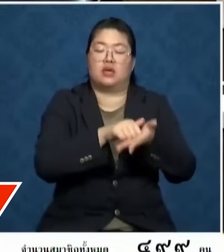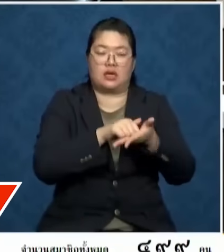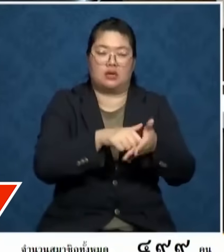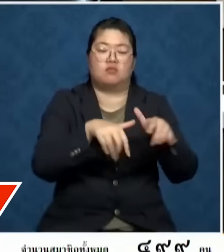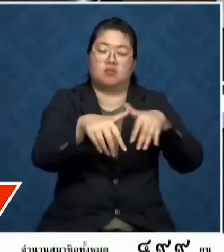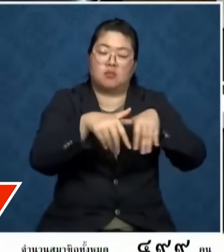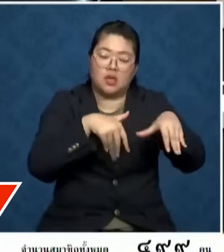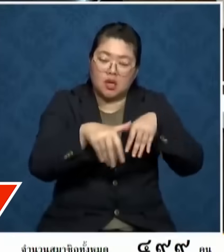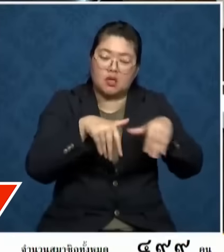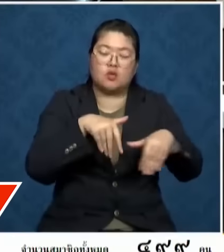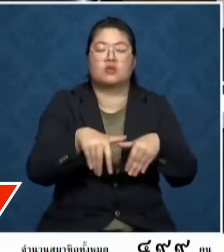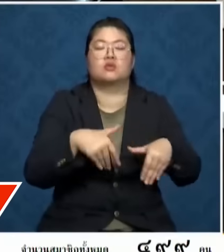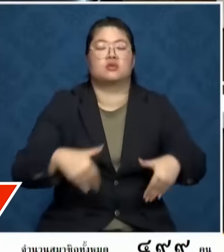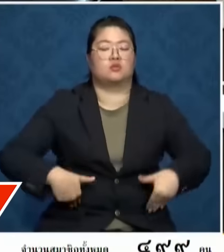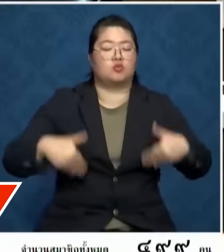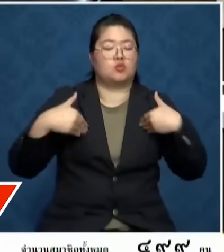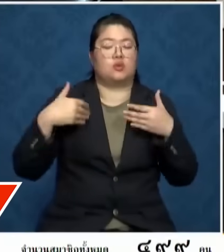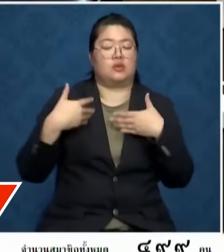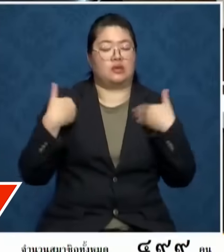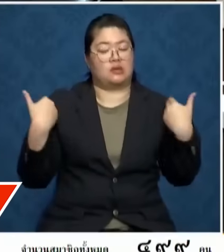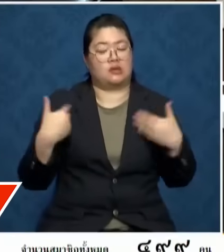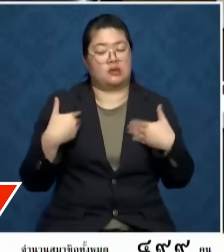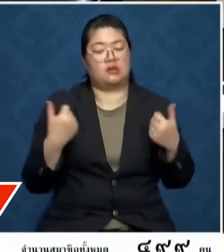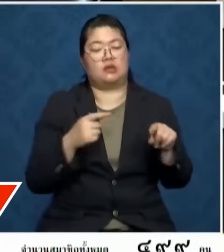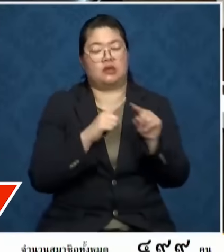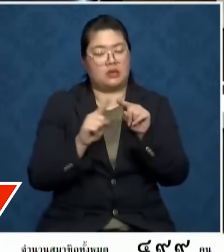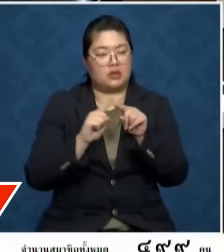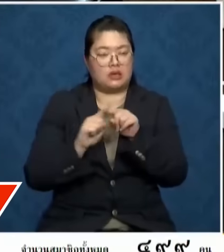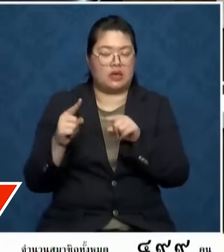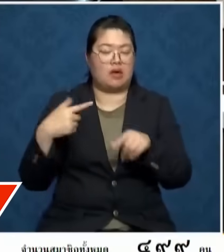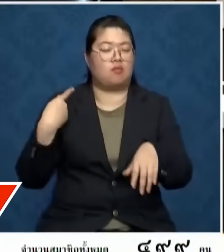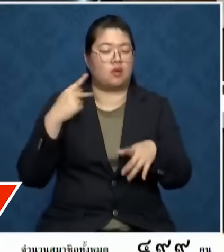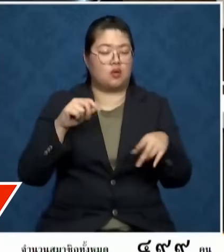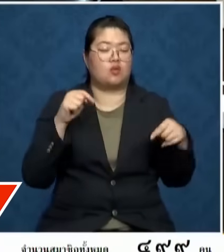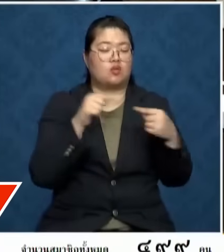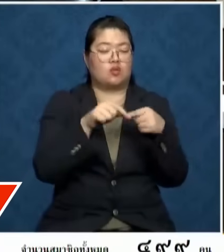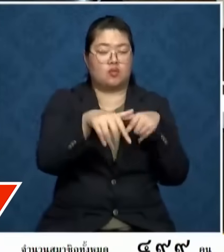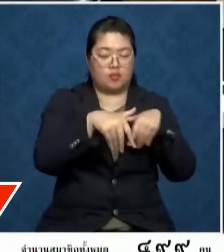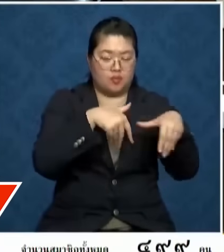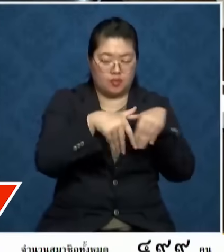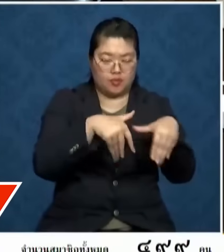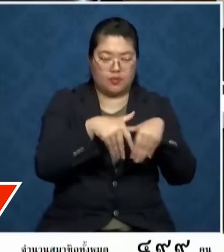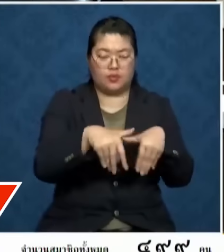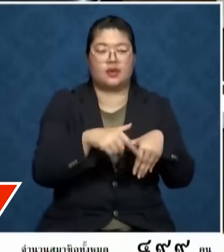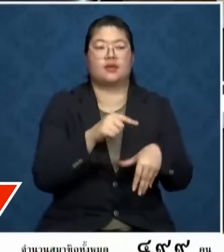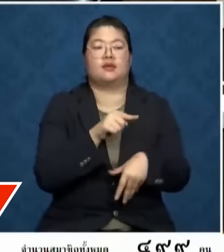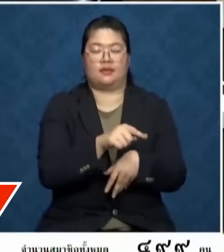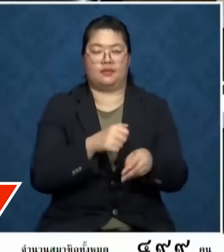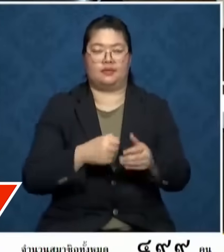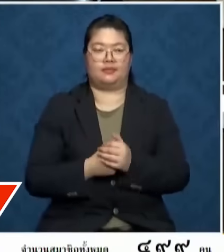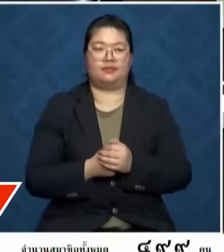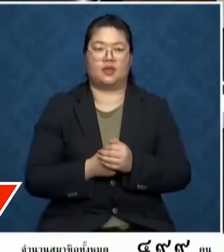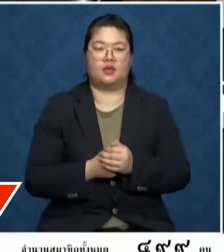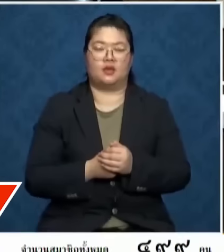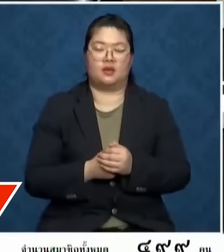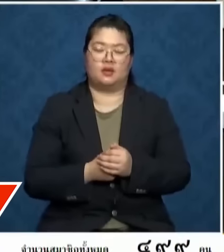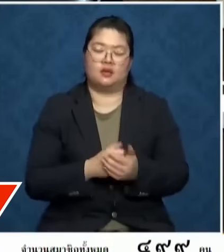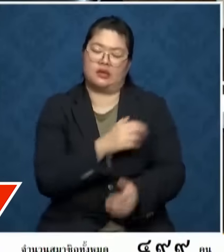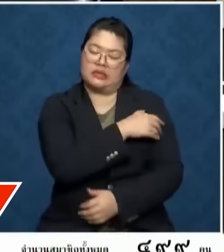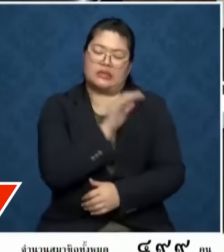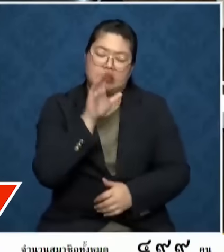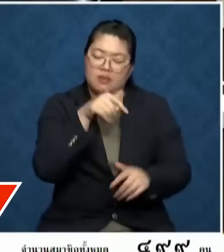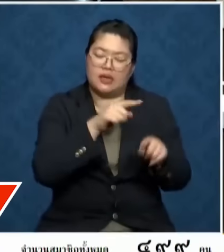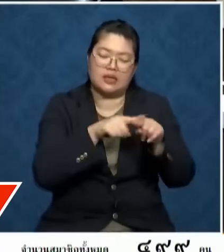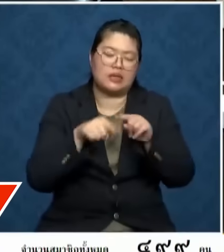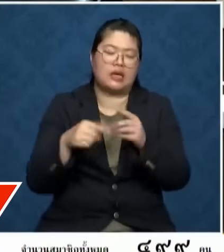อำนวยความสะดวกหรือว่าอำนวยให้ไปเกิดกับประโยชน์กับประชาชนนะครับตามอำนาจหน้าที่ก็ไม่ไม่ไม่มี